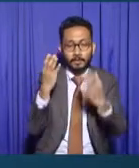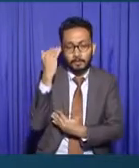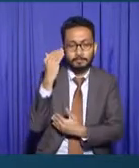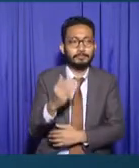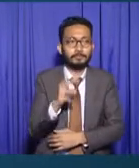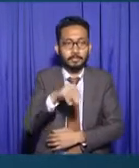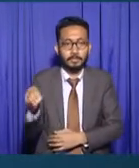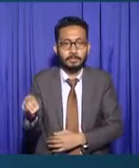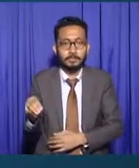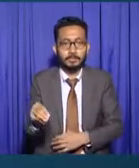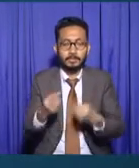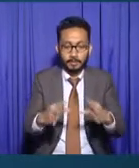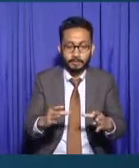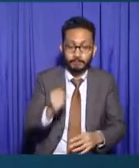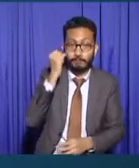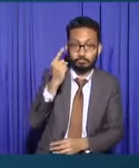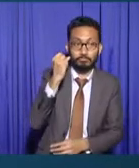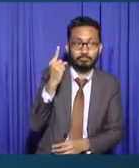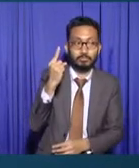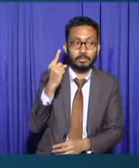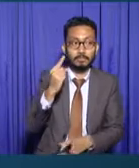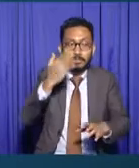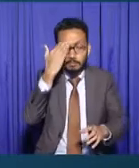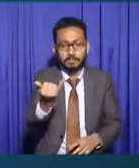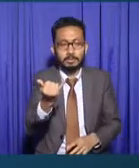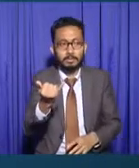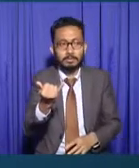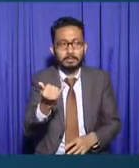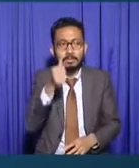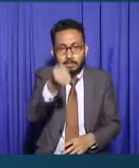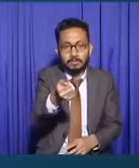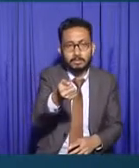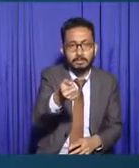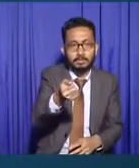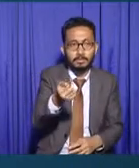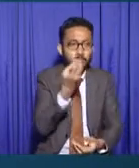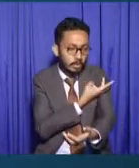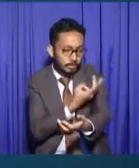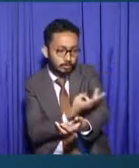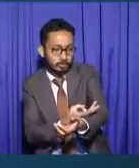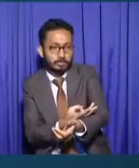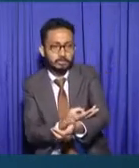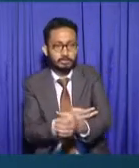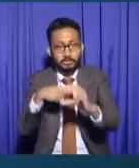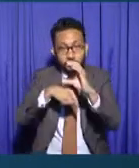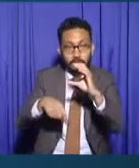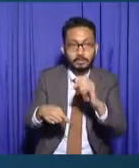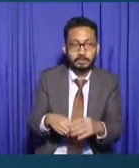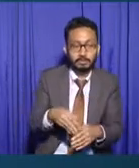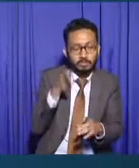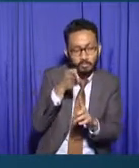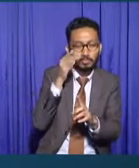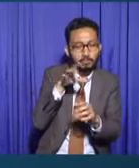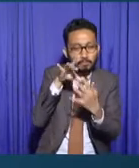memahami mengapa anda mewarisi ciri-ciri tertentu dari ibu